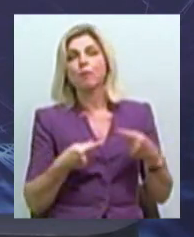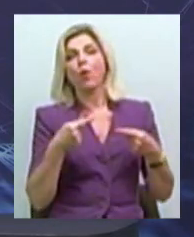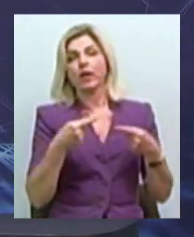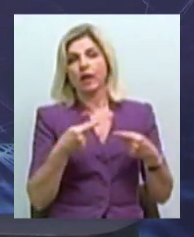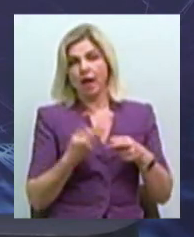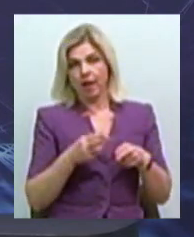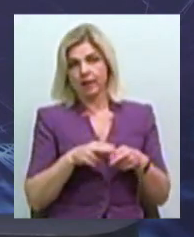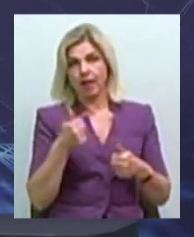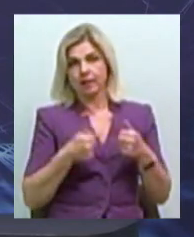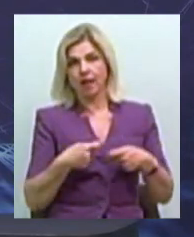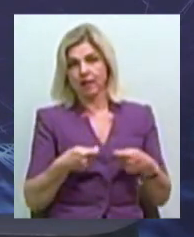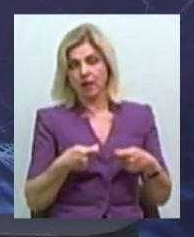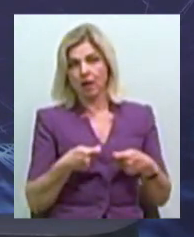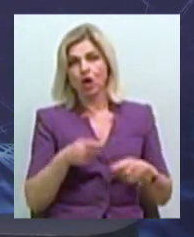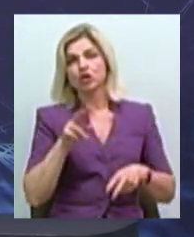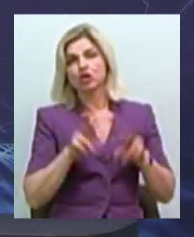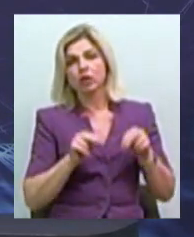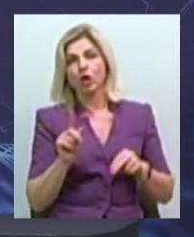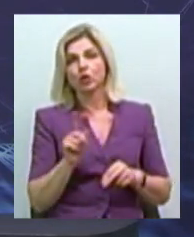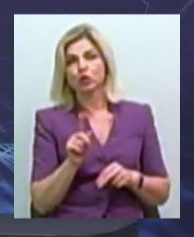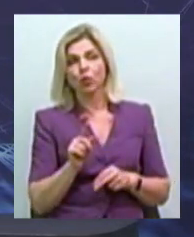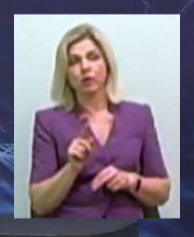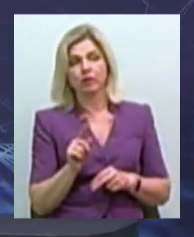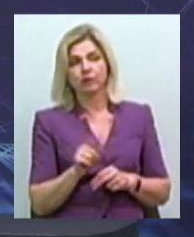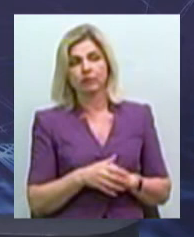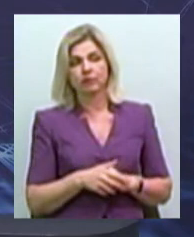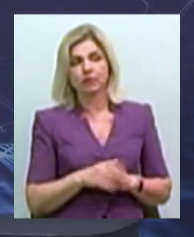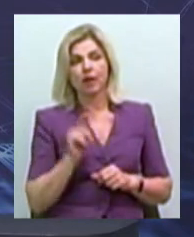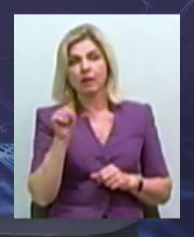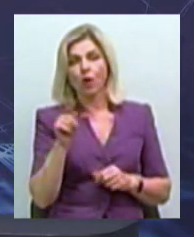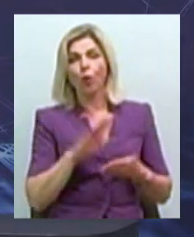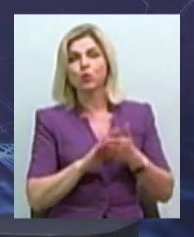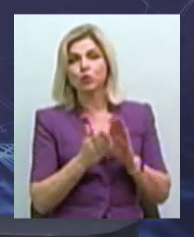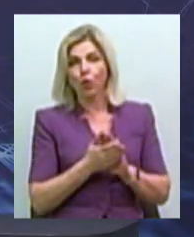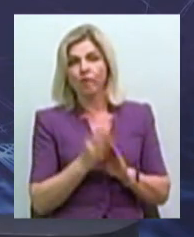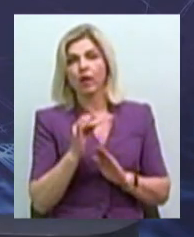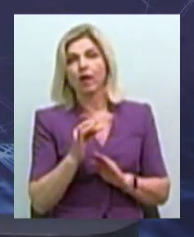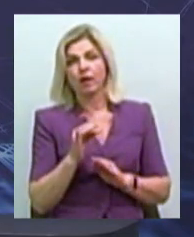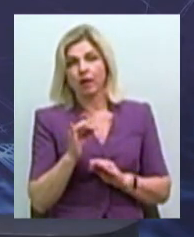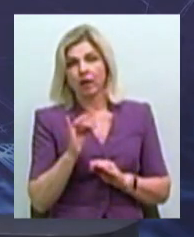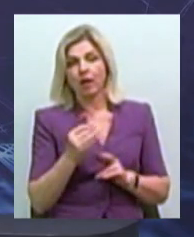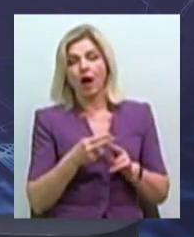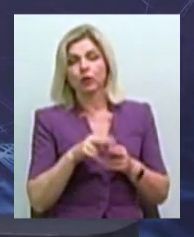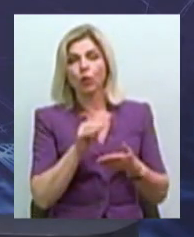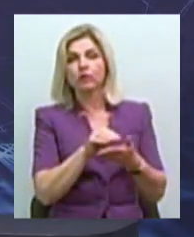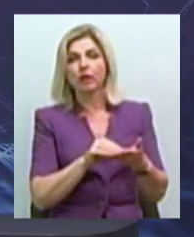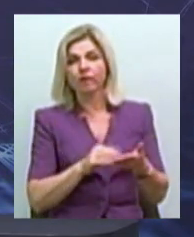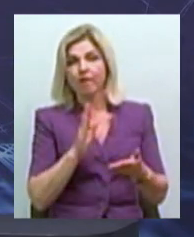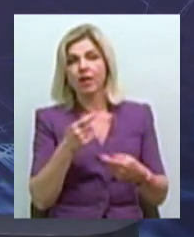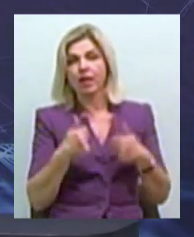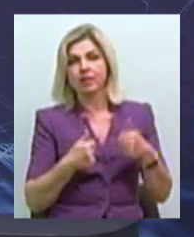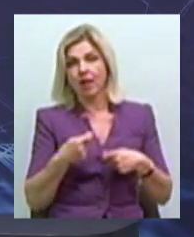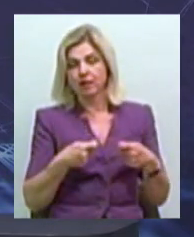данный, посчитали, что те условия и задания, которые были описаны в тендере, ограничили